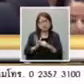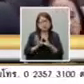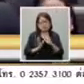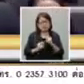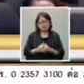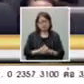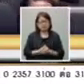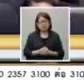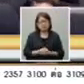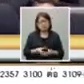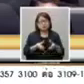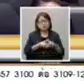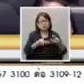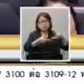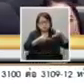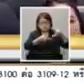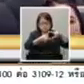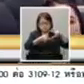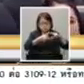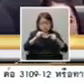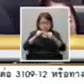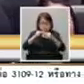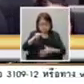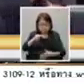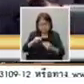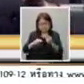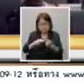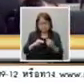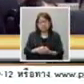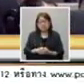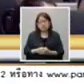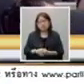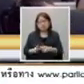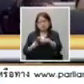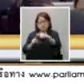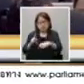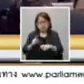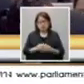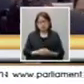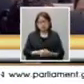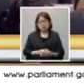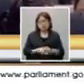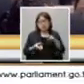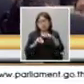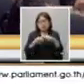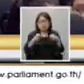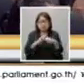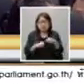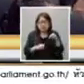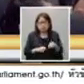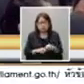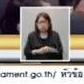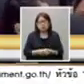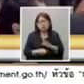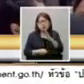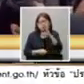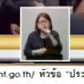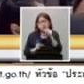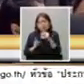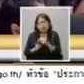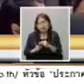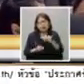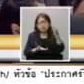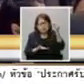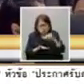พลังประชารัฐบัญชีรายชื่อนครราชสีมาในส่วนตรงนี้ท่านประธานฮะว่ามั่วอะไรลักษณ